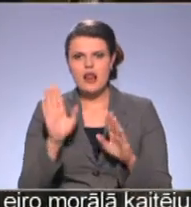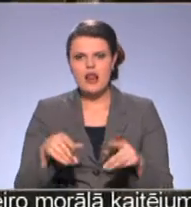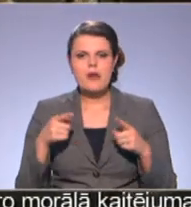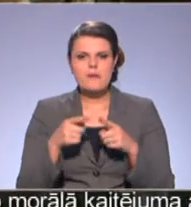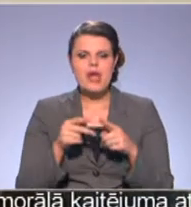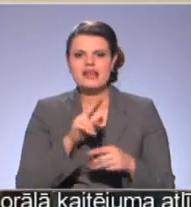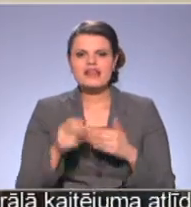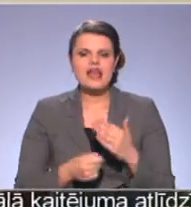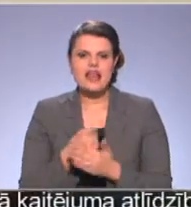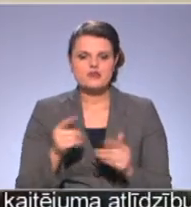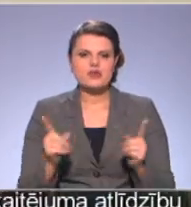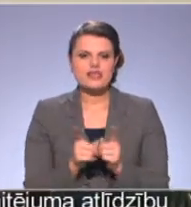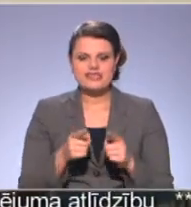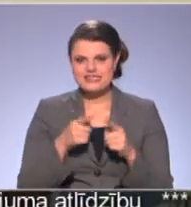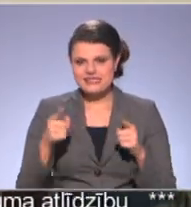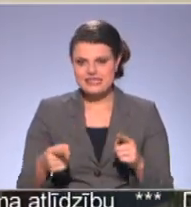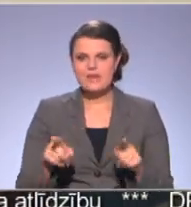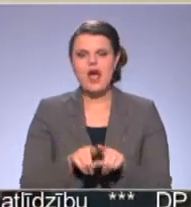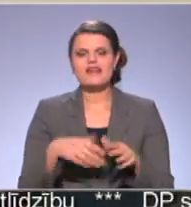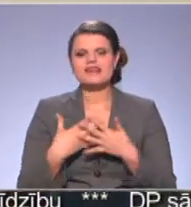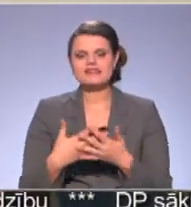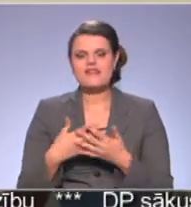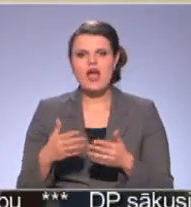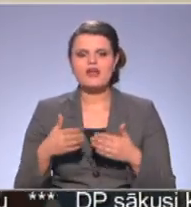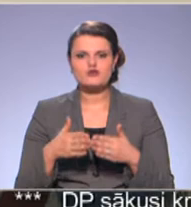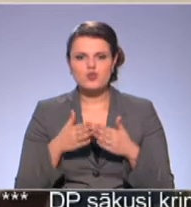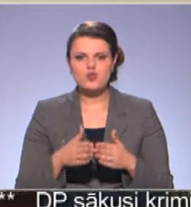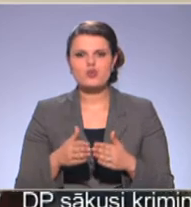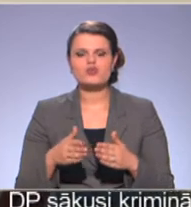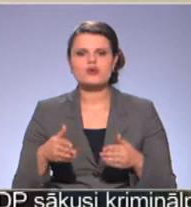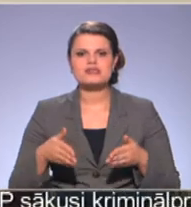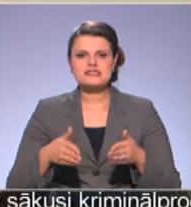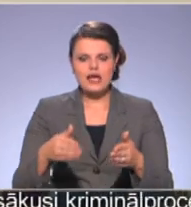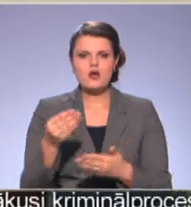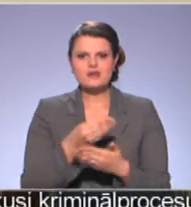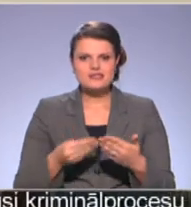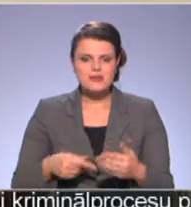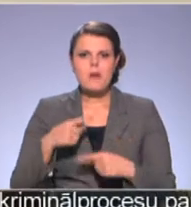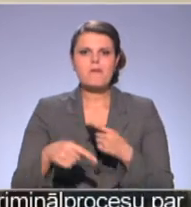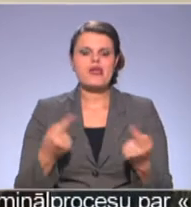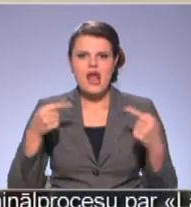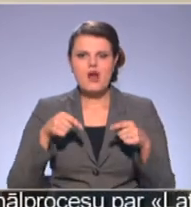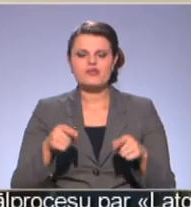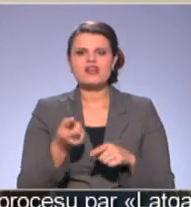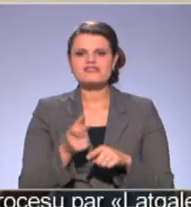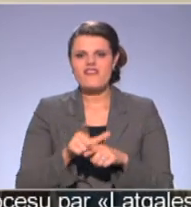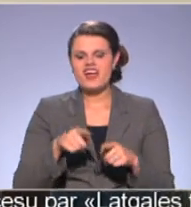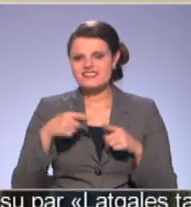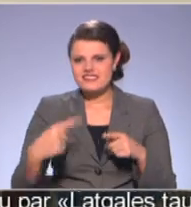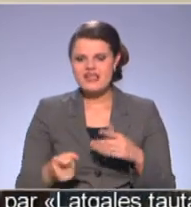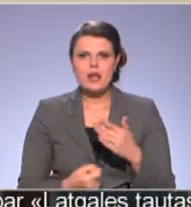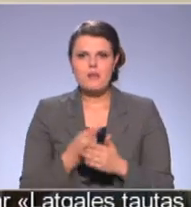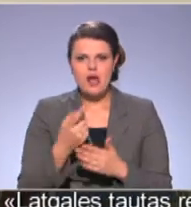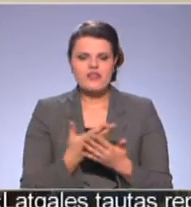neizrādītos īstermiņa. Mēs esam tāpat zvejas kuģu ceļus zīmējuši visu, ko un paiet laiks, un tas vairs nedar, jo parādās kaut